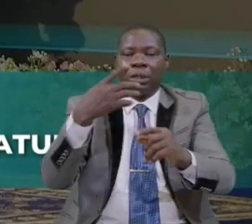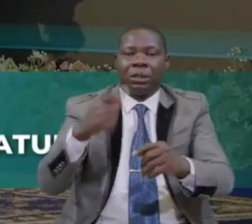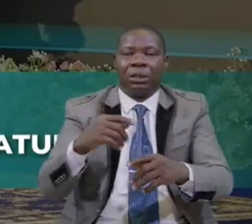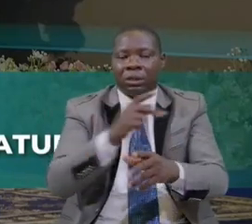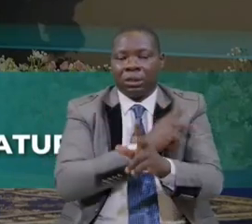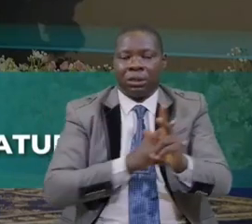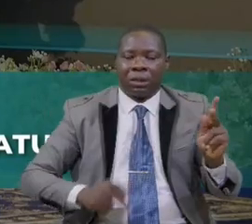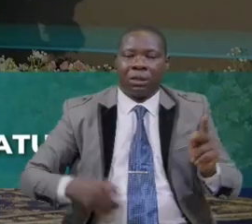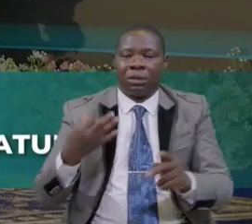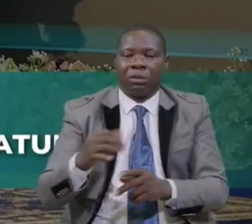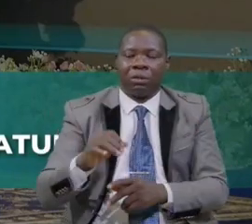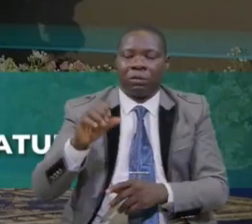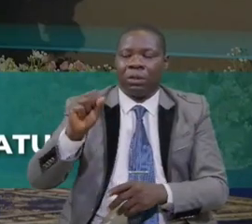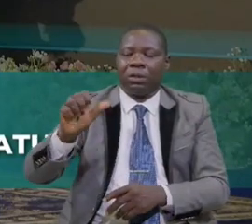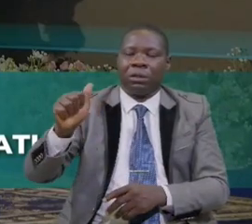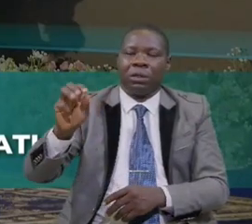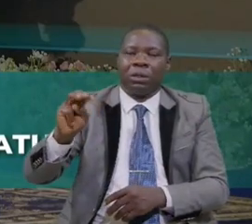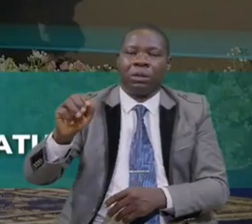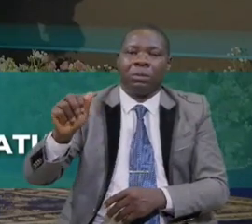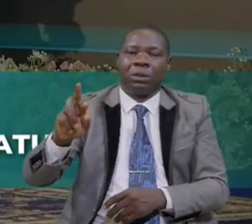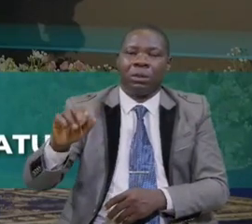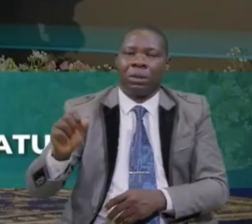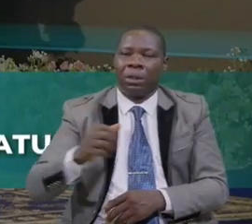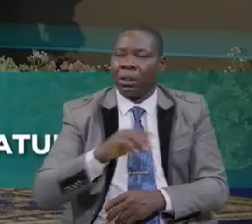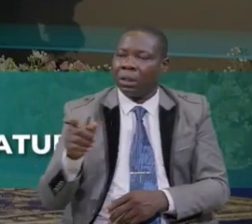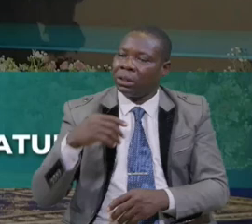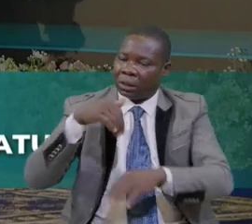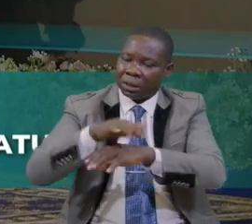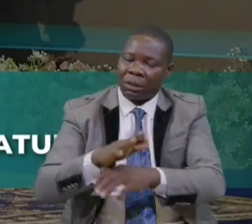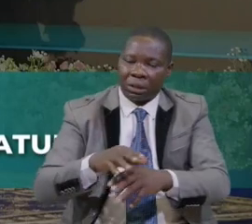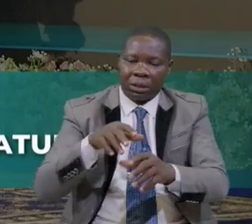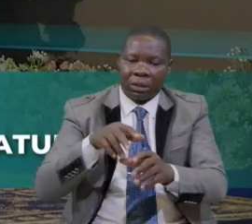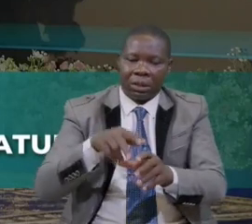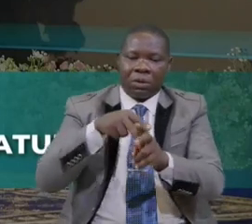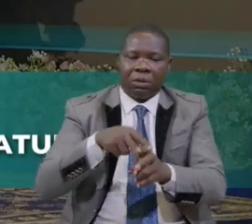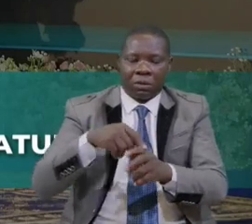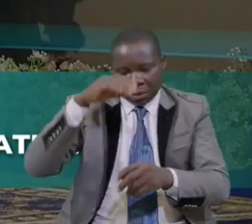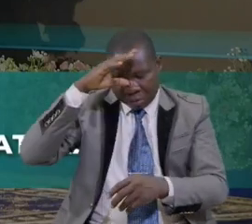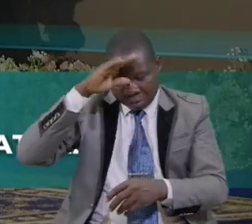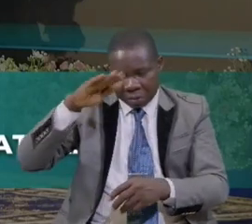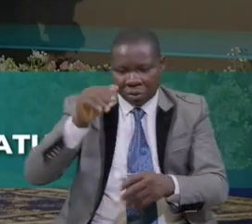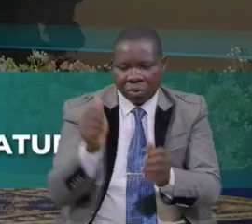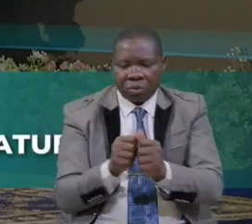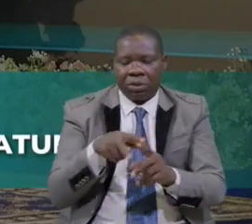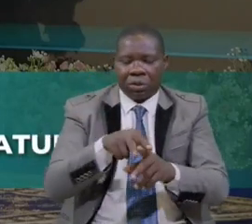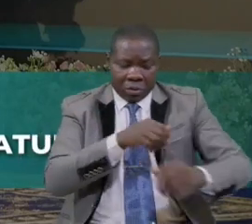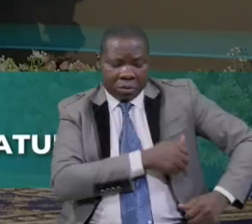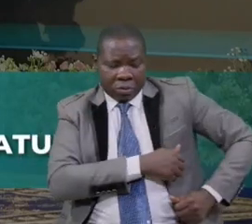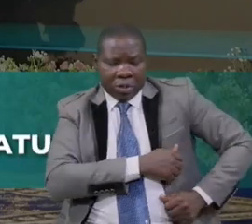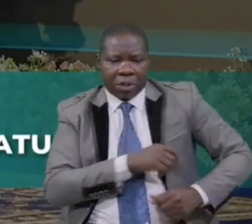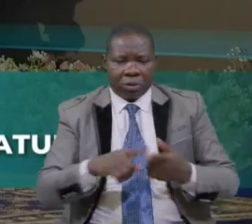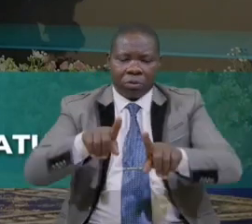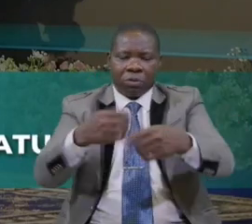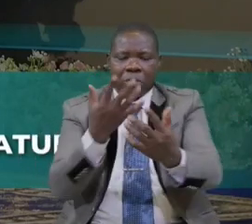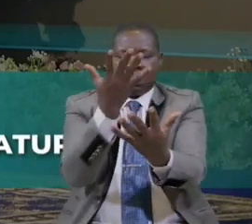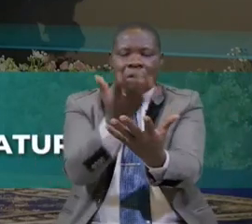Samarie. Alors il a dit, alors des hommes, allez m'attraper cet homme. Un seul homme.